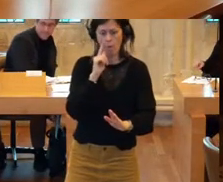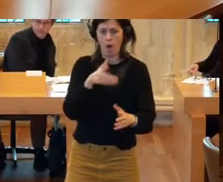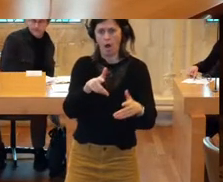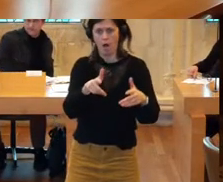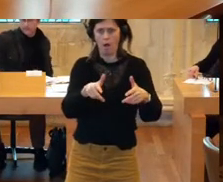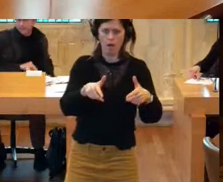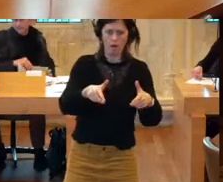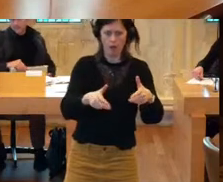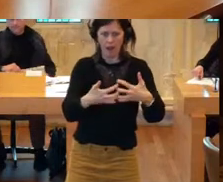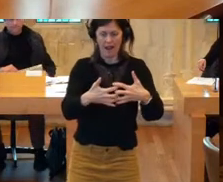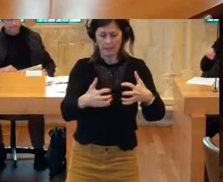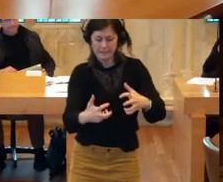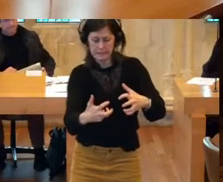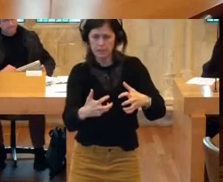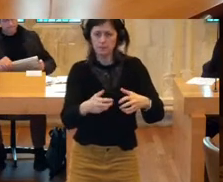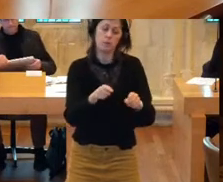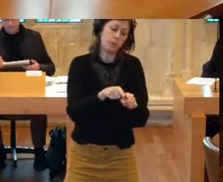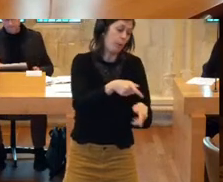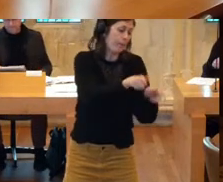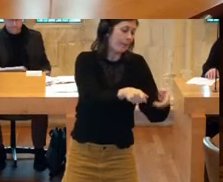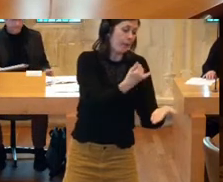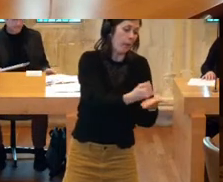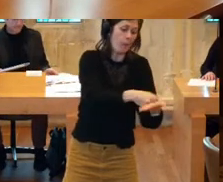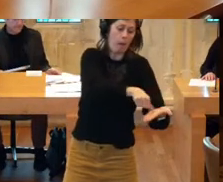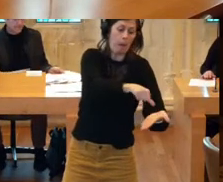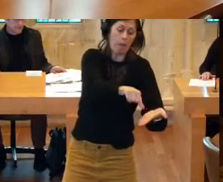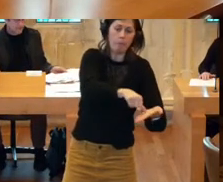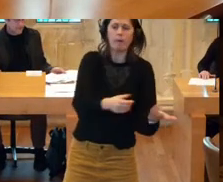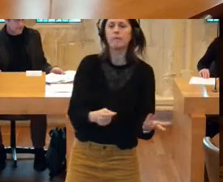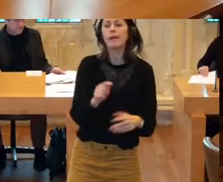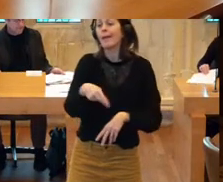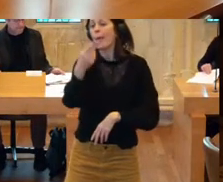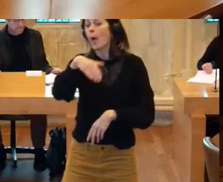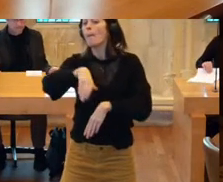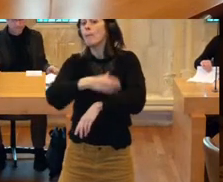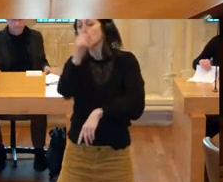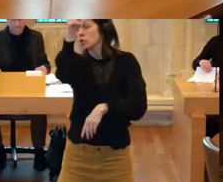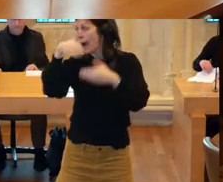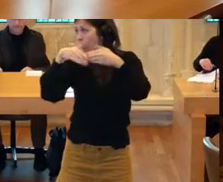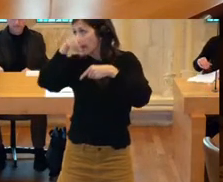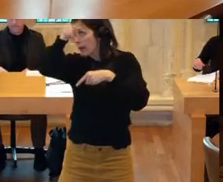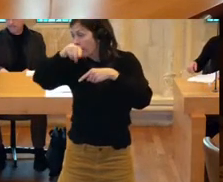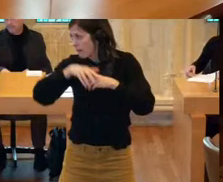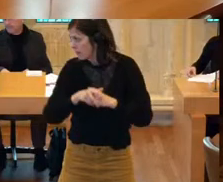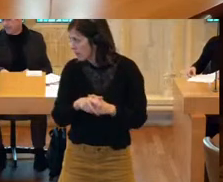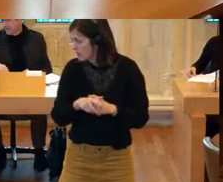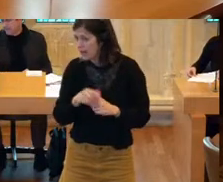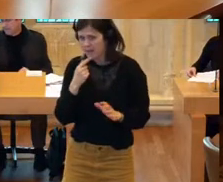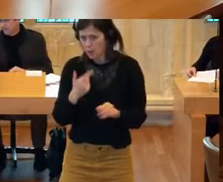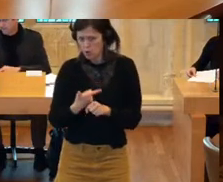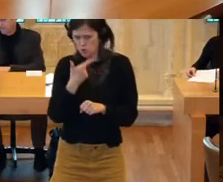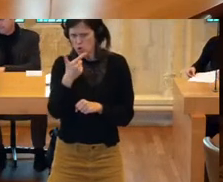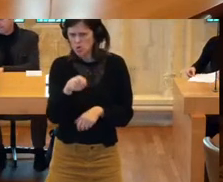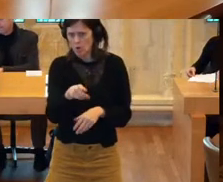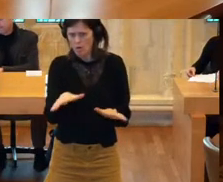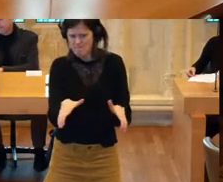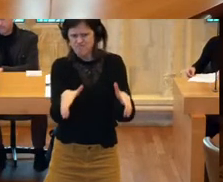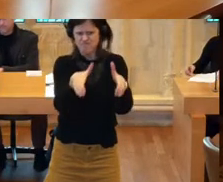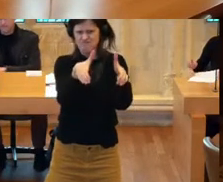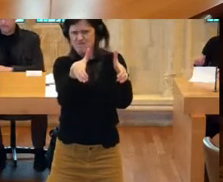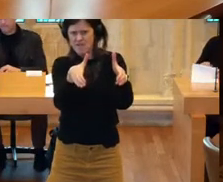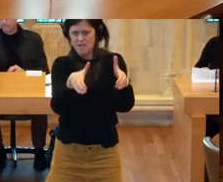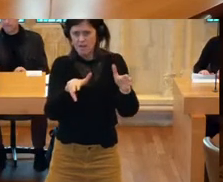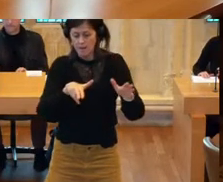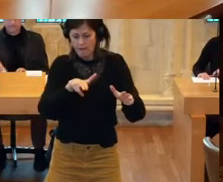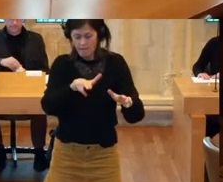contribuables. Flamanville, c'est pas si loin. D'ici 2 ans au plus tard, cette EPR maudite sera mise à l'arrêt